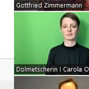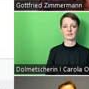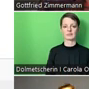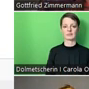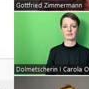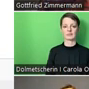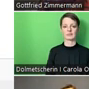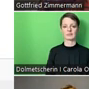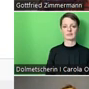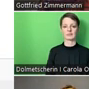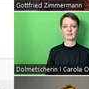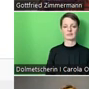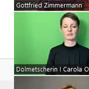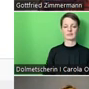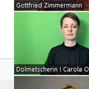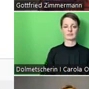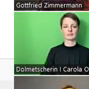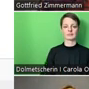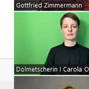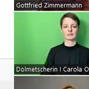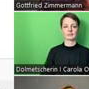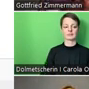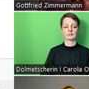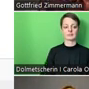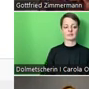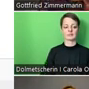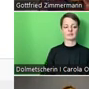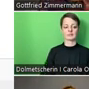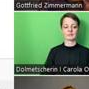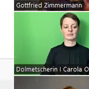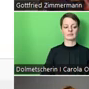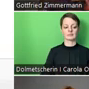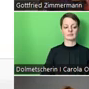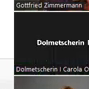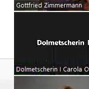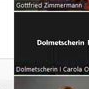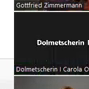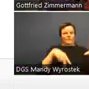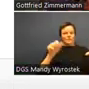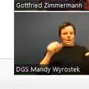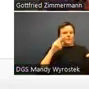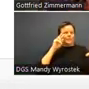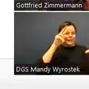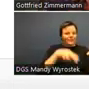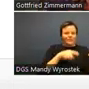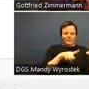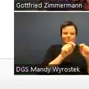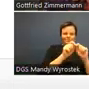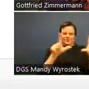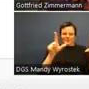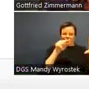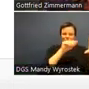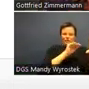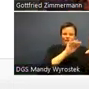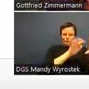Wenn ich jetzt, ich werde jetzt ein Beispiel für ein komplexes Diagramm zeigen, nämlich eine